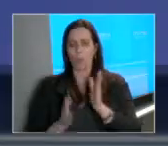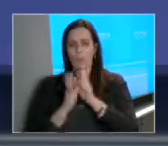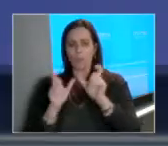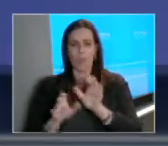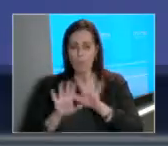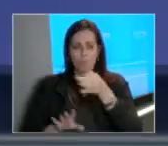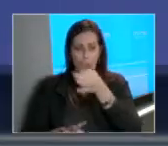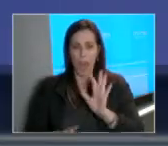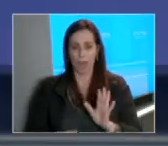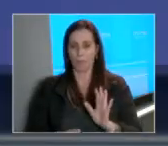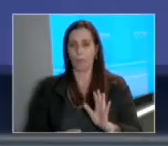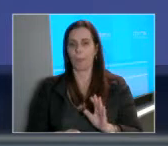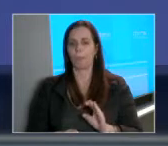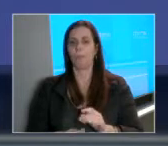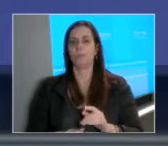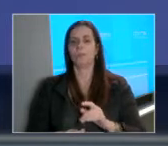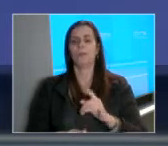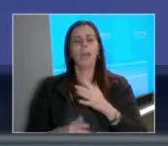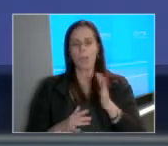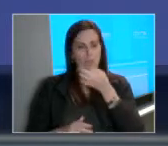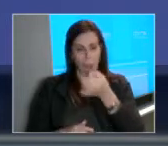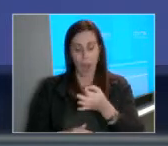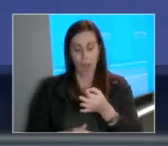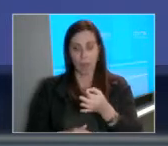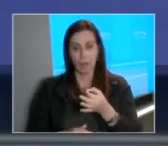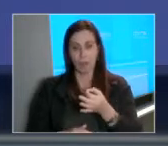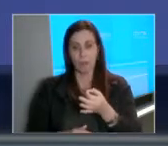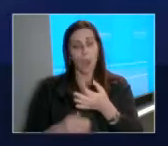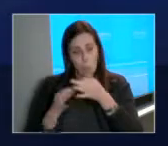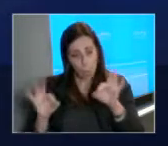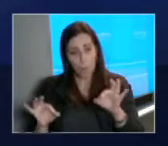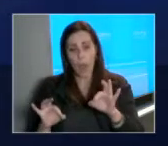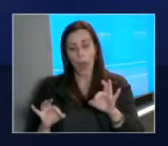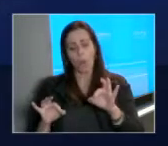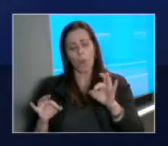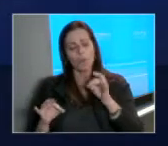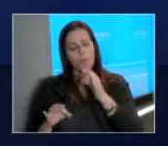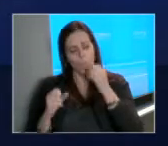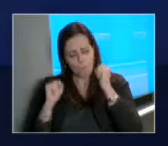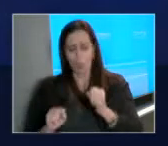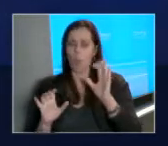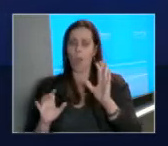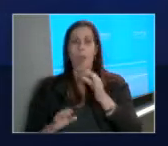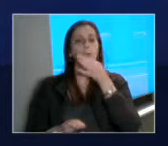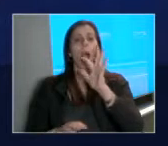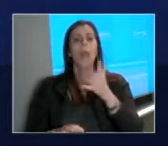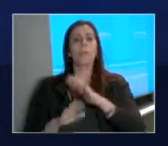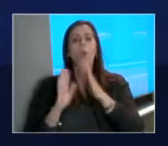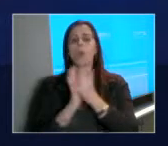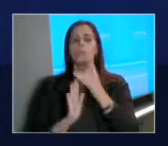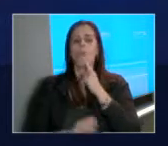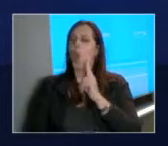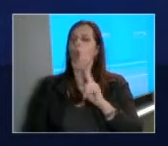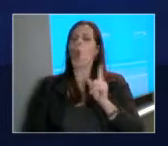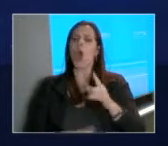אין דיון על זה, תכף הם יעלו לנו את הוידאו של מה שהוא אמר. מותר לו זה ברור, השאלה שלי זה למה כל הזמן הוא